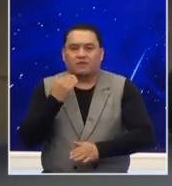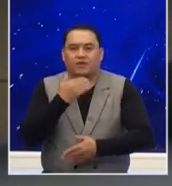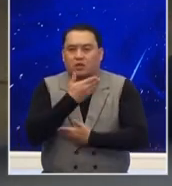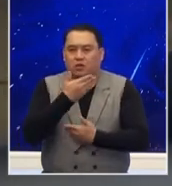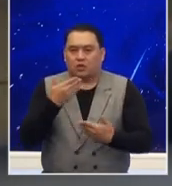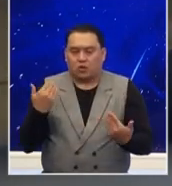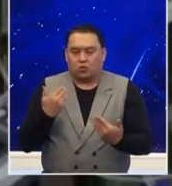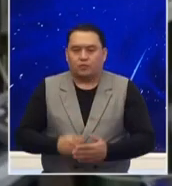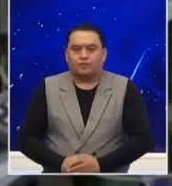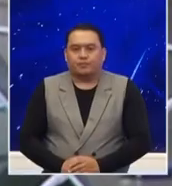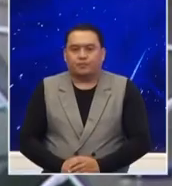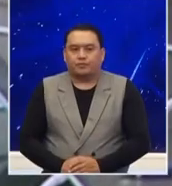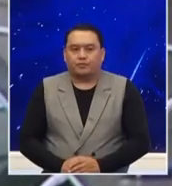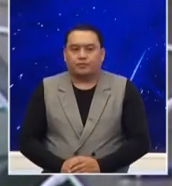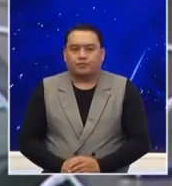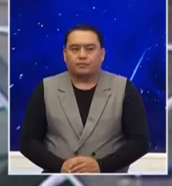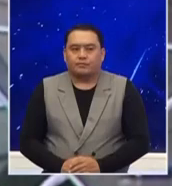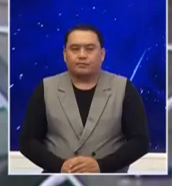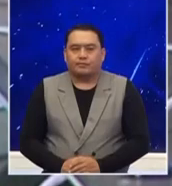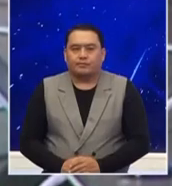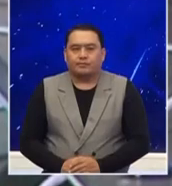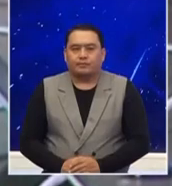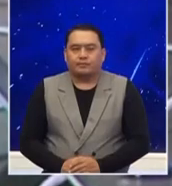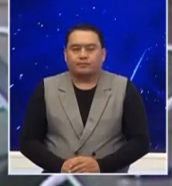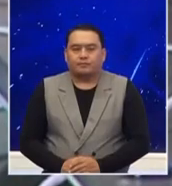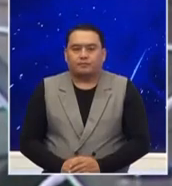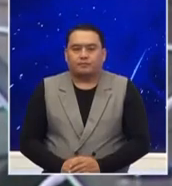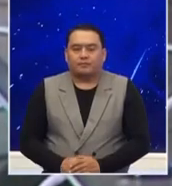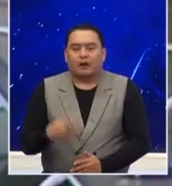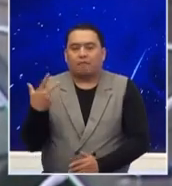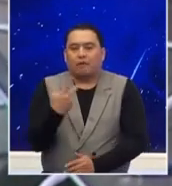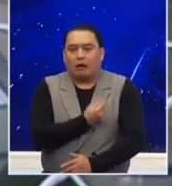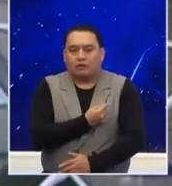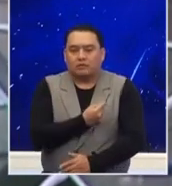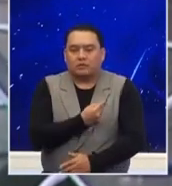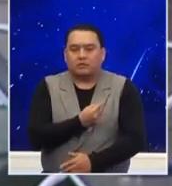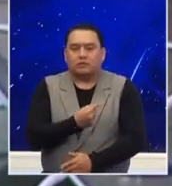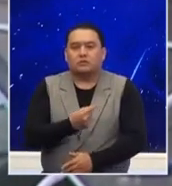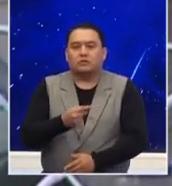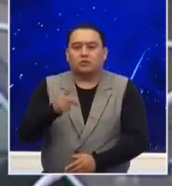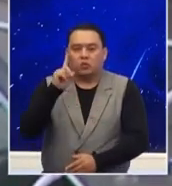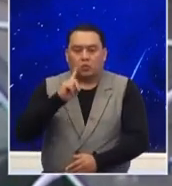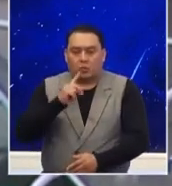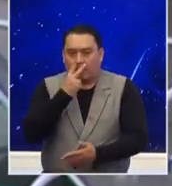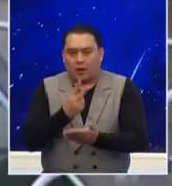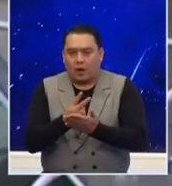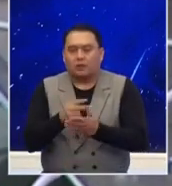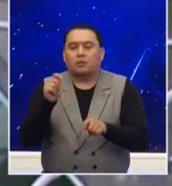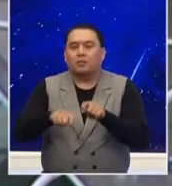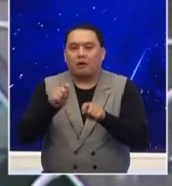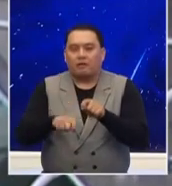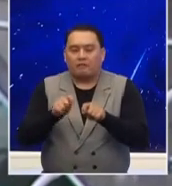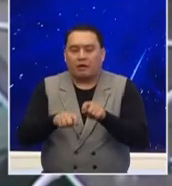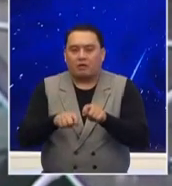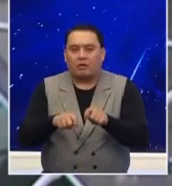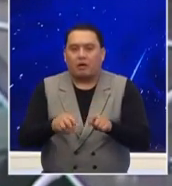не наблюдались. Вакцина показала высокую переносимость, низкую реактогенность, достаточную